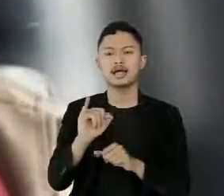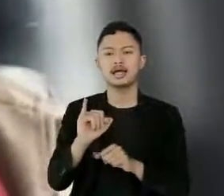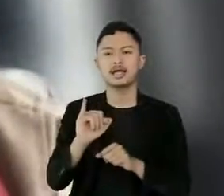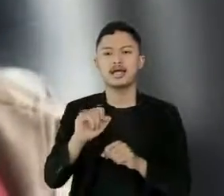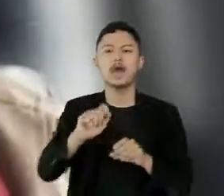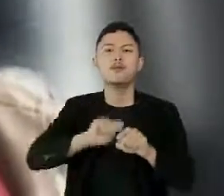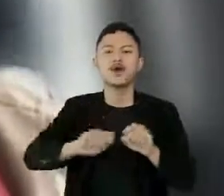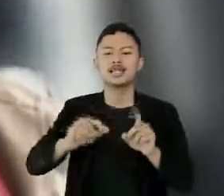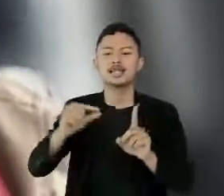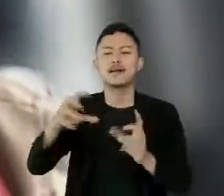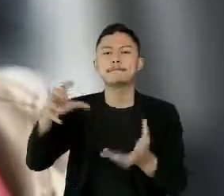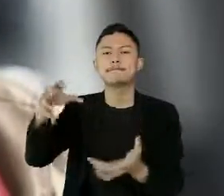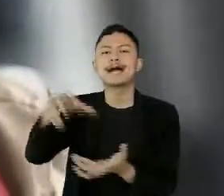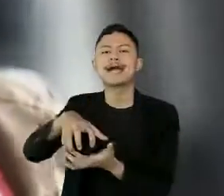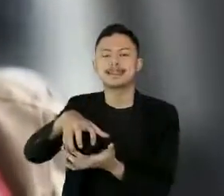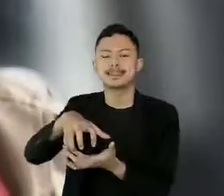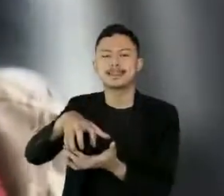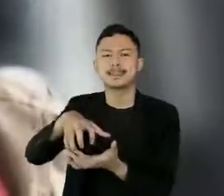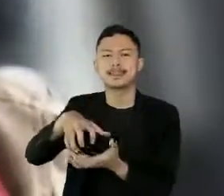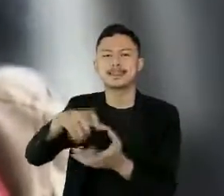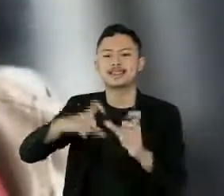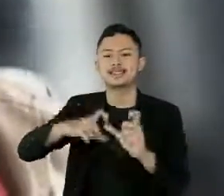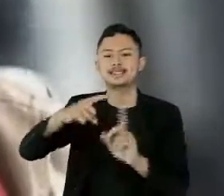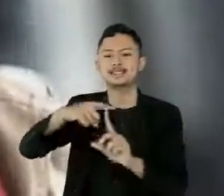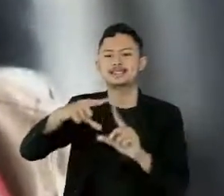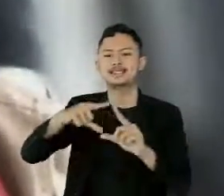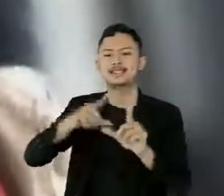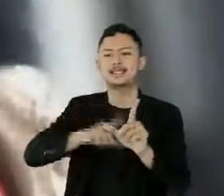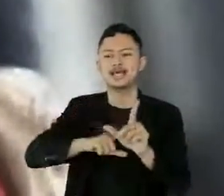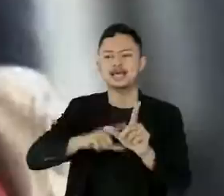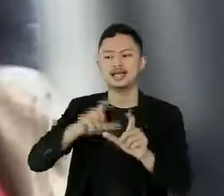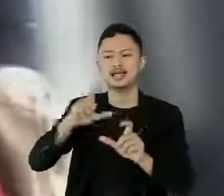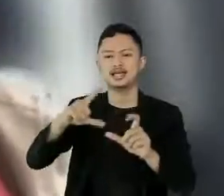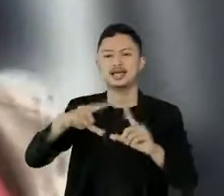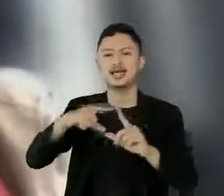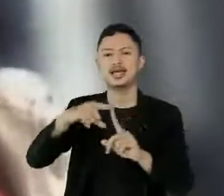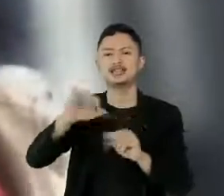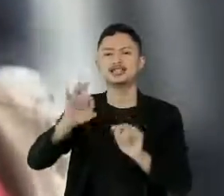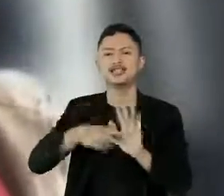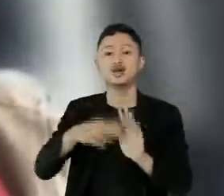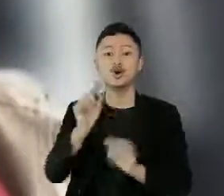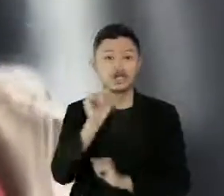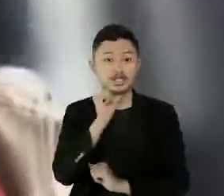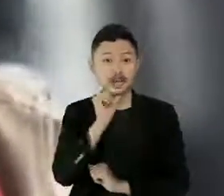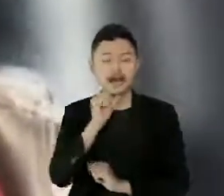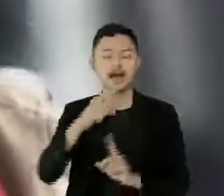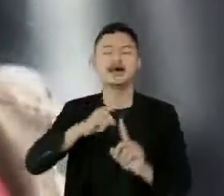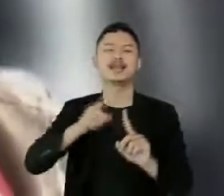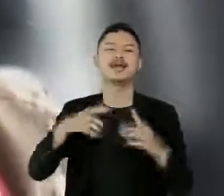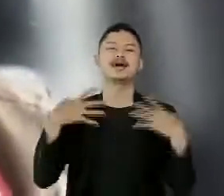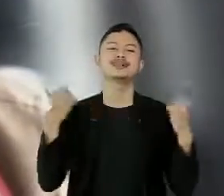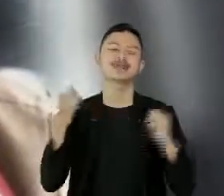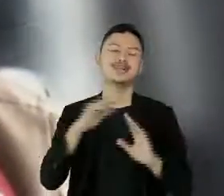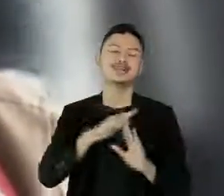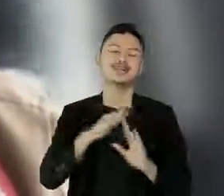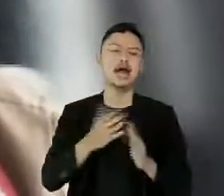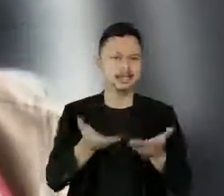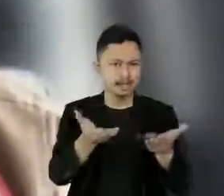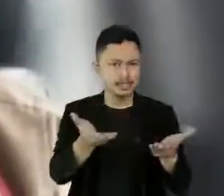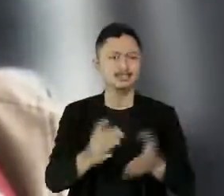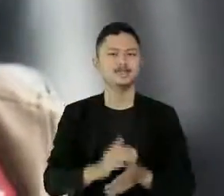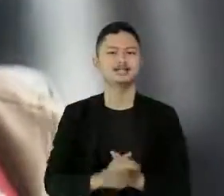paket-paket staycation atau paket istirahat untuk para tenaga kesehatan di